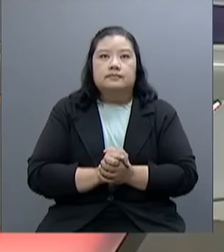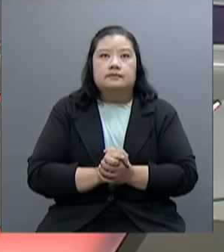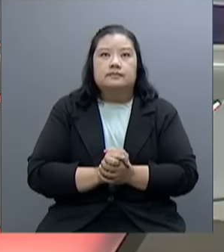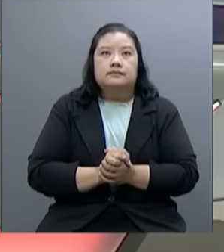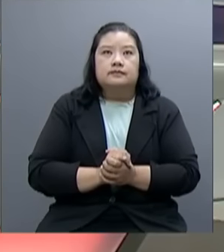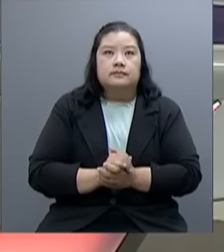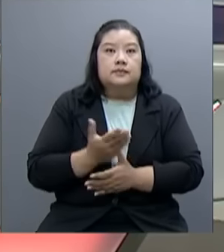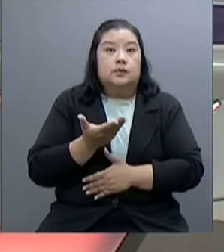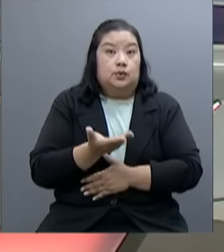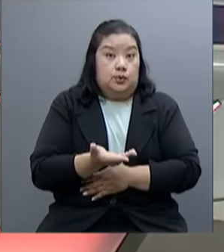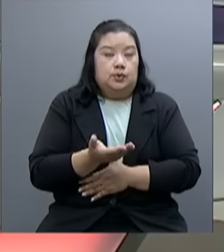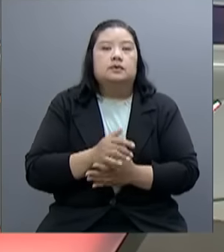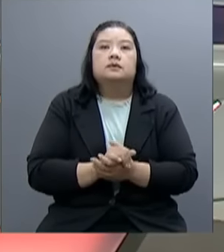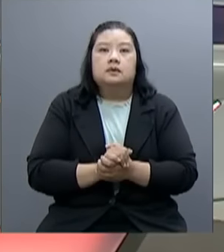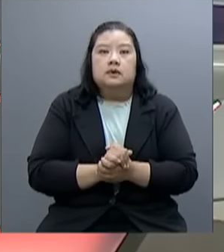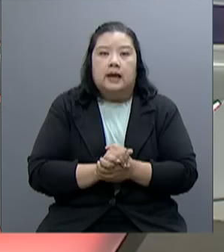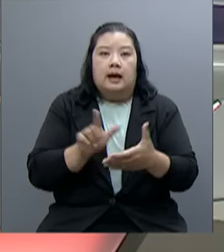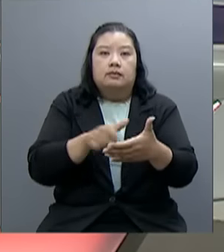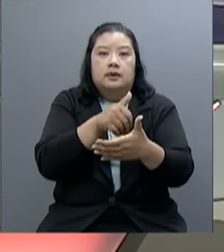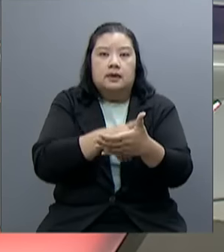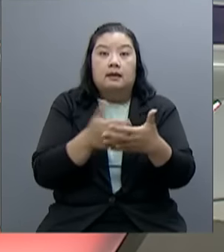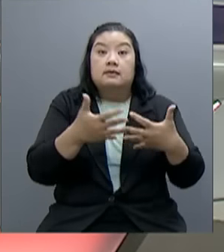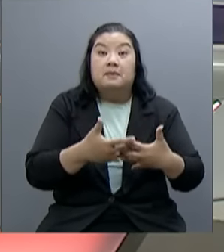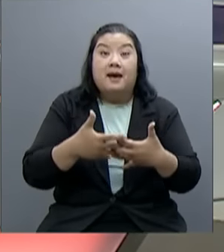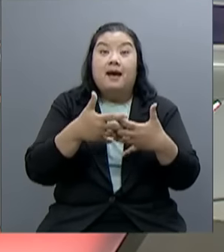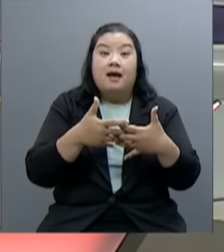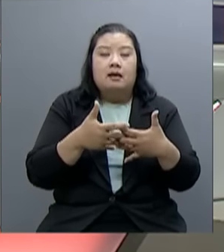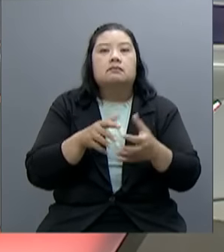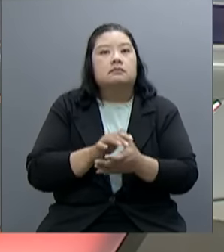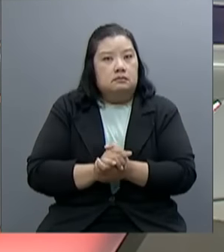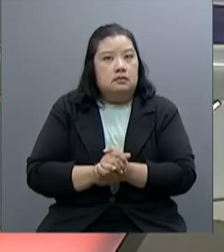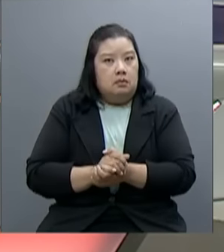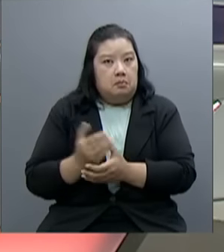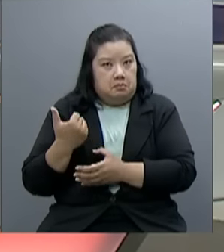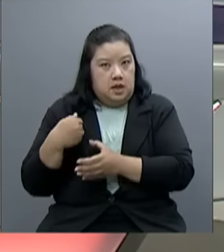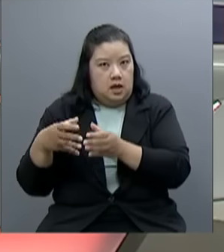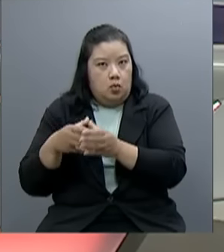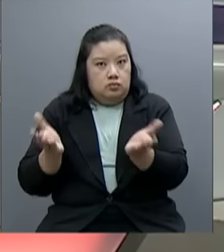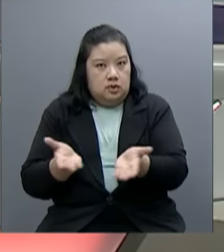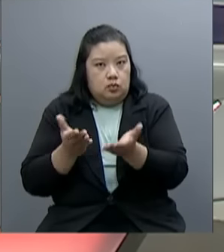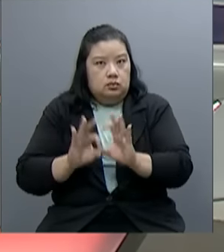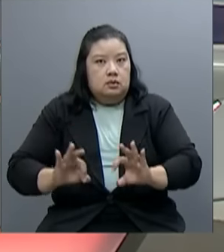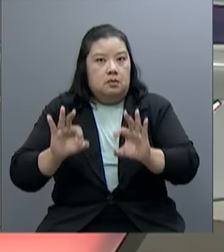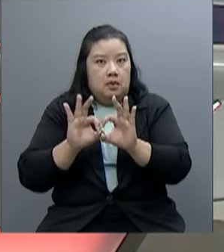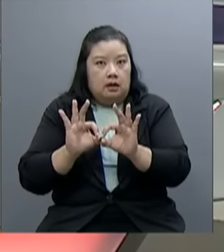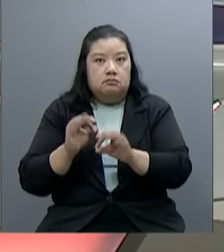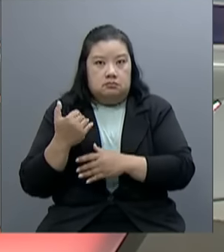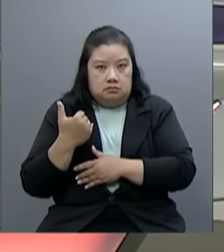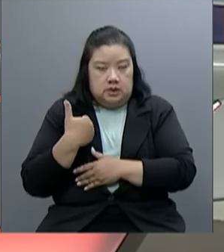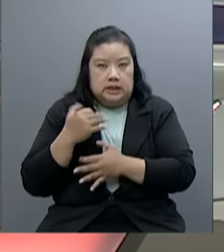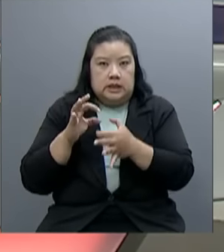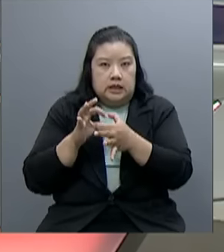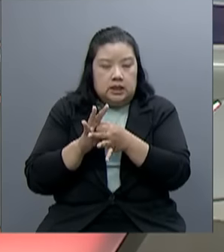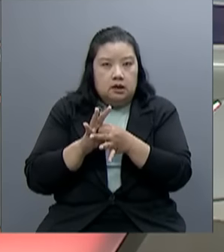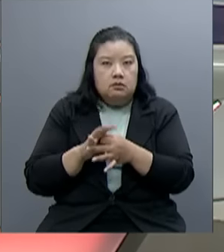ทีนี้ในการเลือกตั้งสหรัฐเนี่ยคนที่มีส่วนสำคัญอีกกลุ่มนึงนั่นก็คือกลุ่มผู้มีอิทธิพลทางความคิดทั้ง